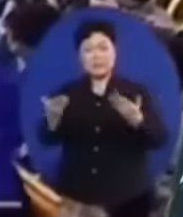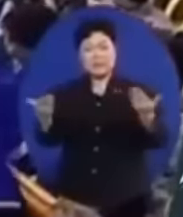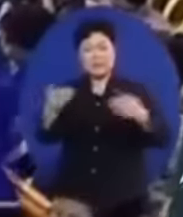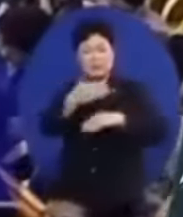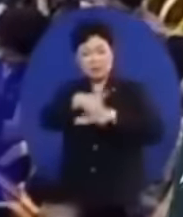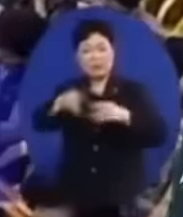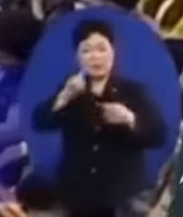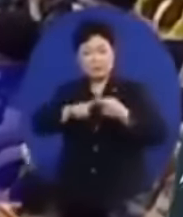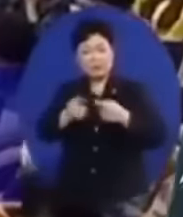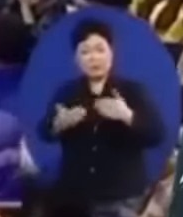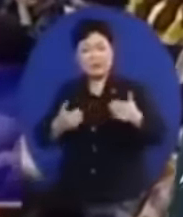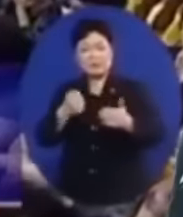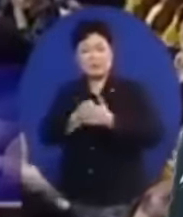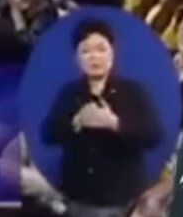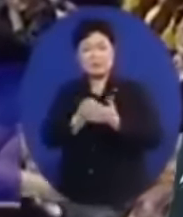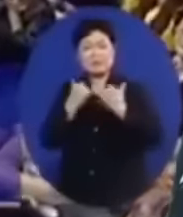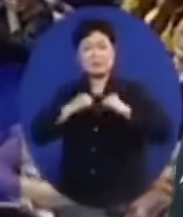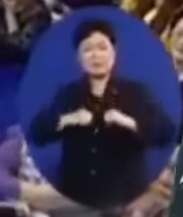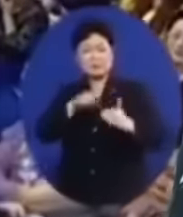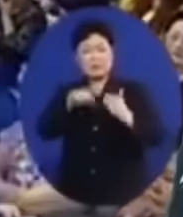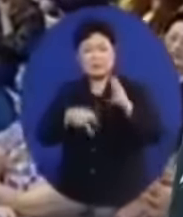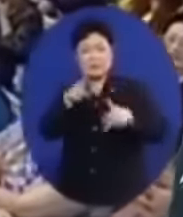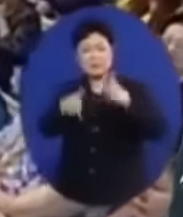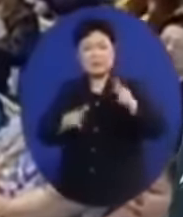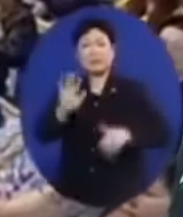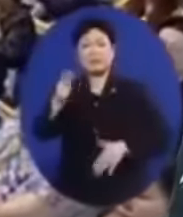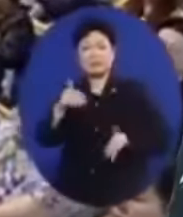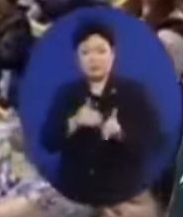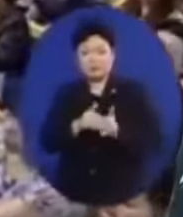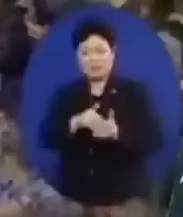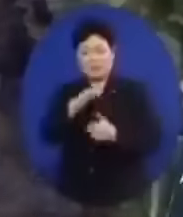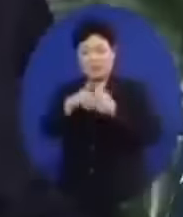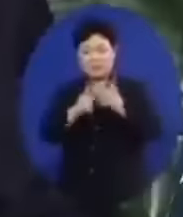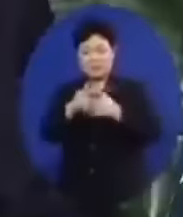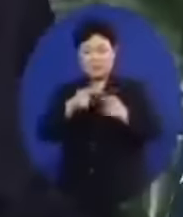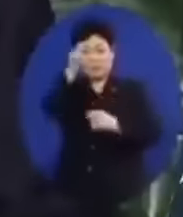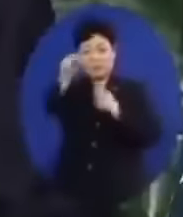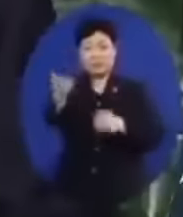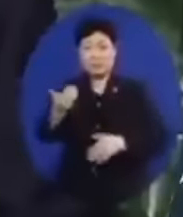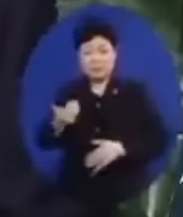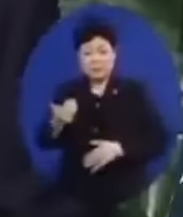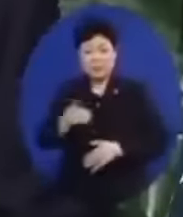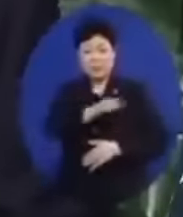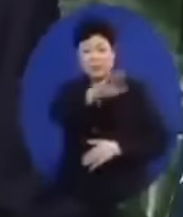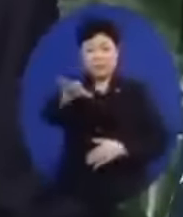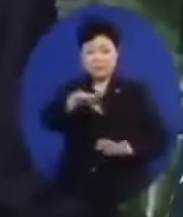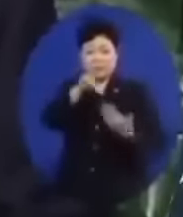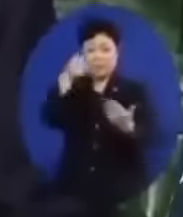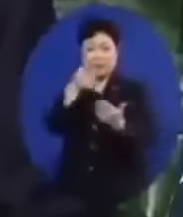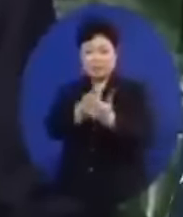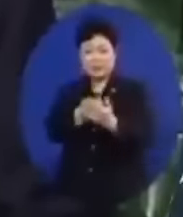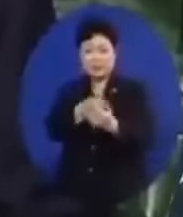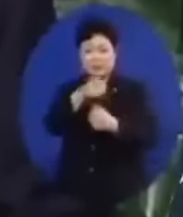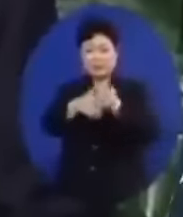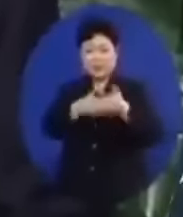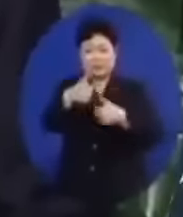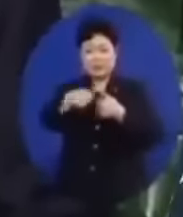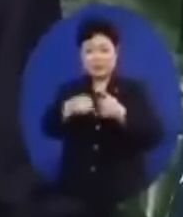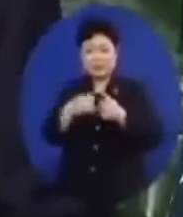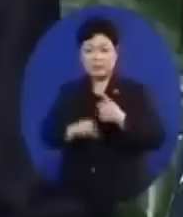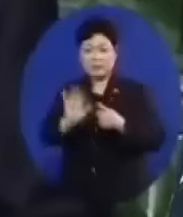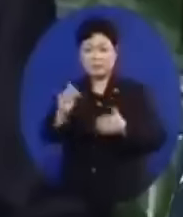우리가 예정을 입어 그 안에서 기업이 되었던 하나님께서 영원전에 우리를 택하셔서 하나님의 자녀가